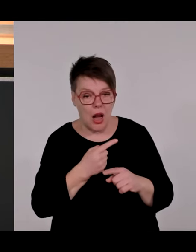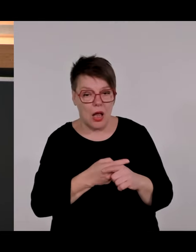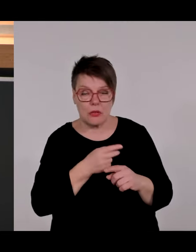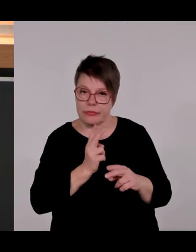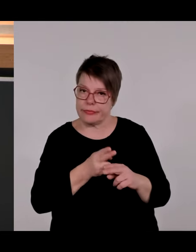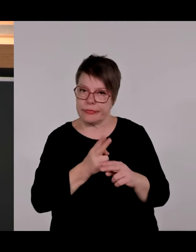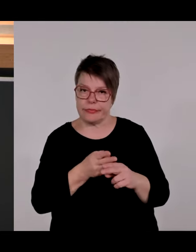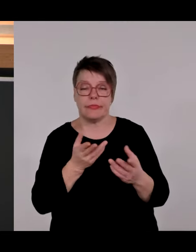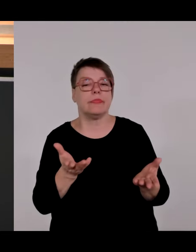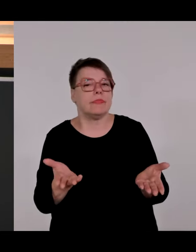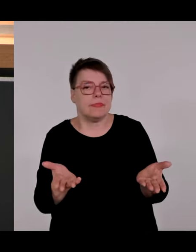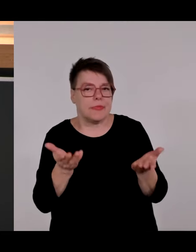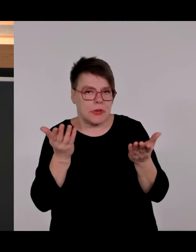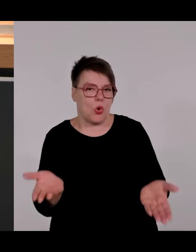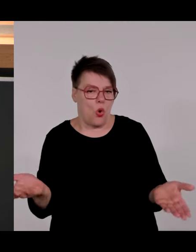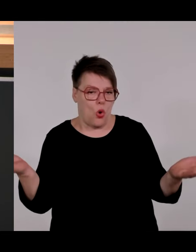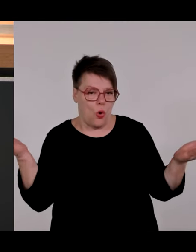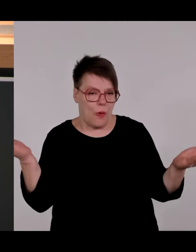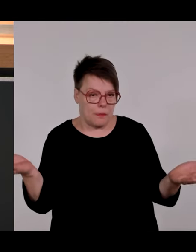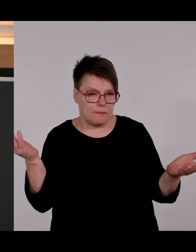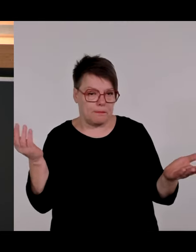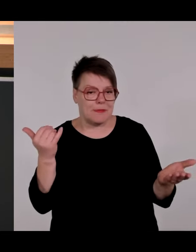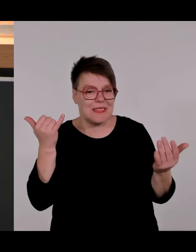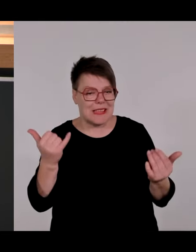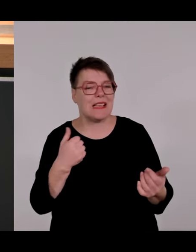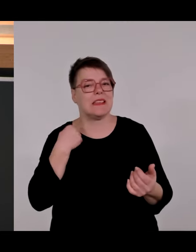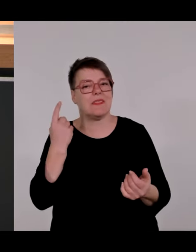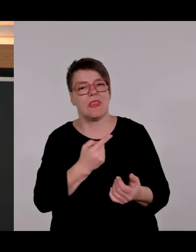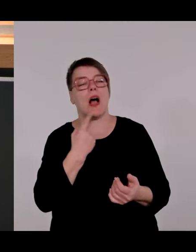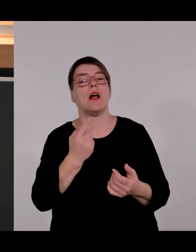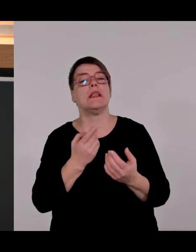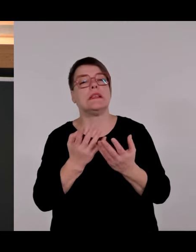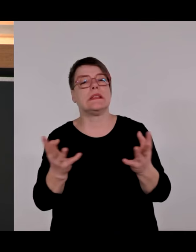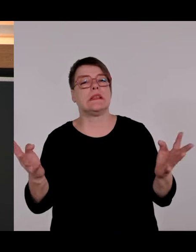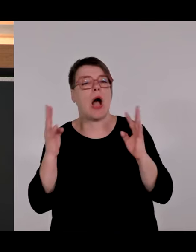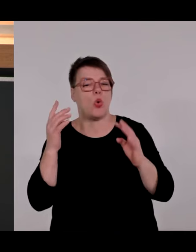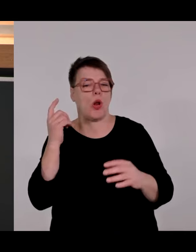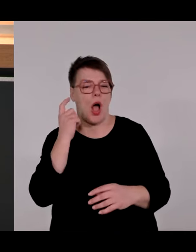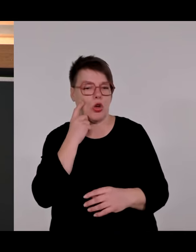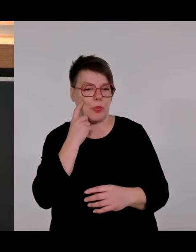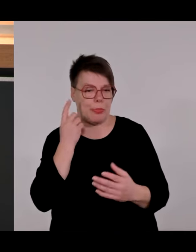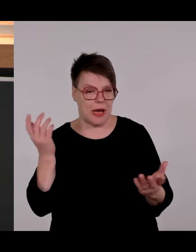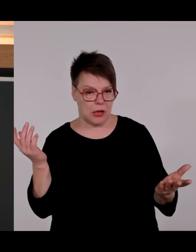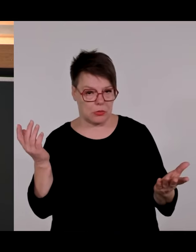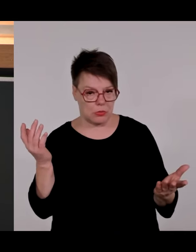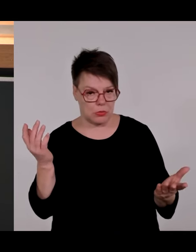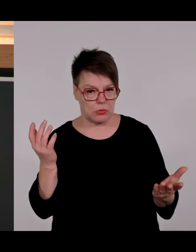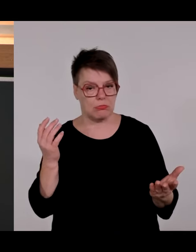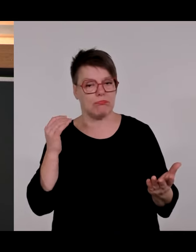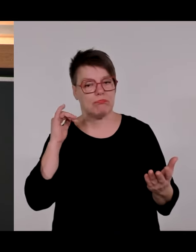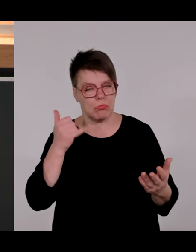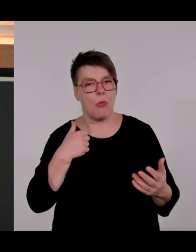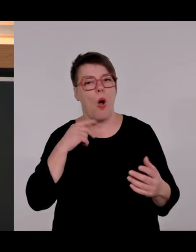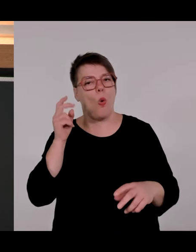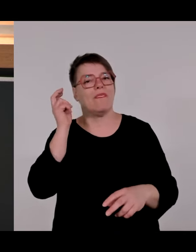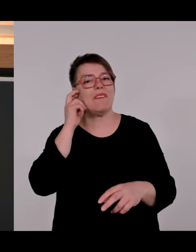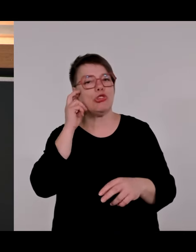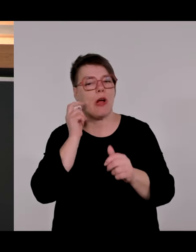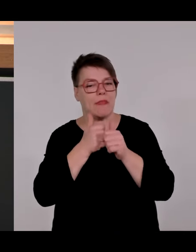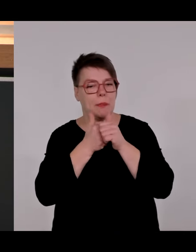begleiten lassen und evaluieren. Übrigens auch ein Wunsch des Bezirks